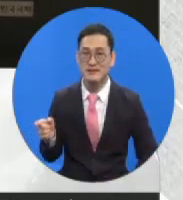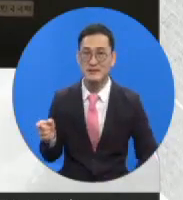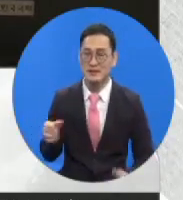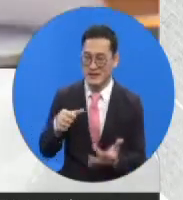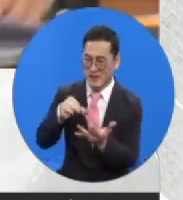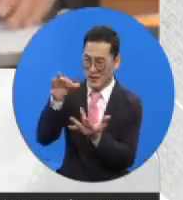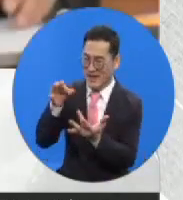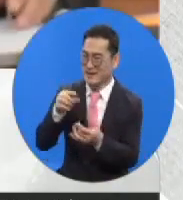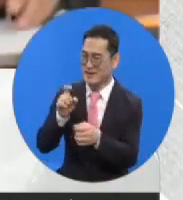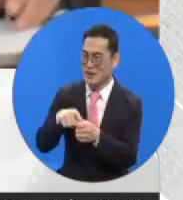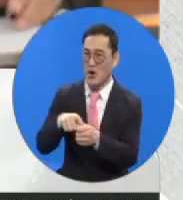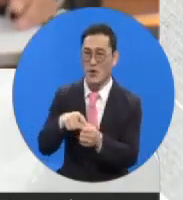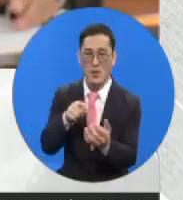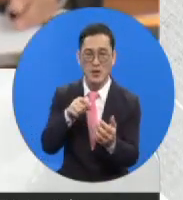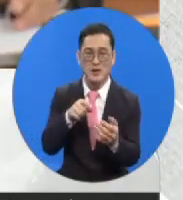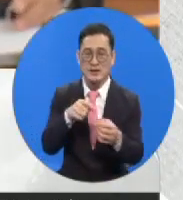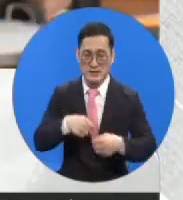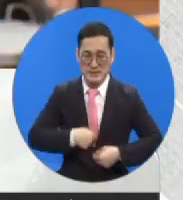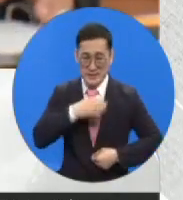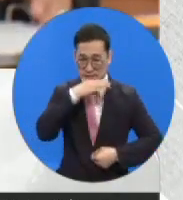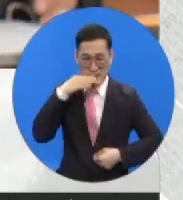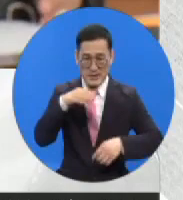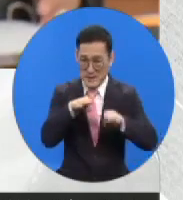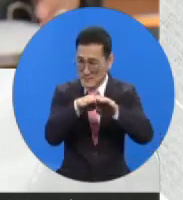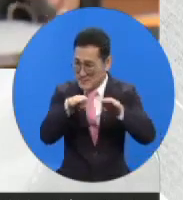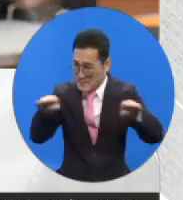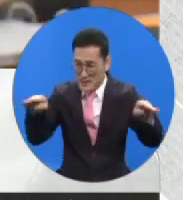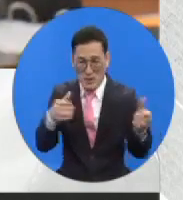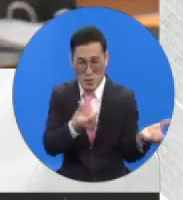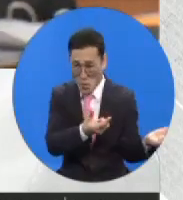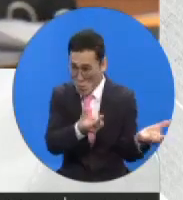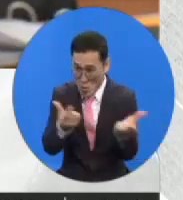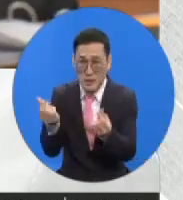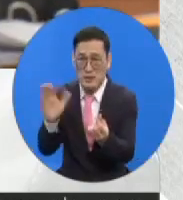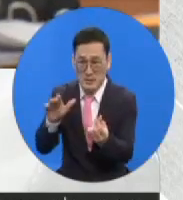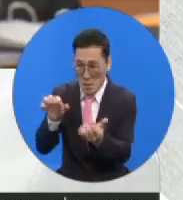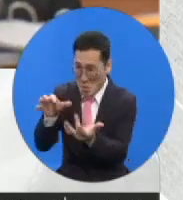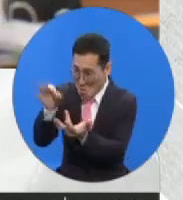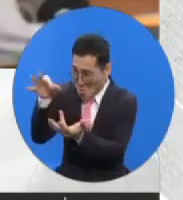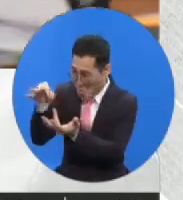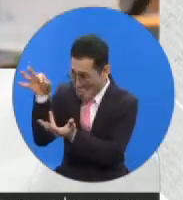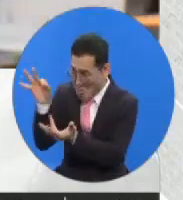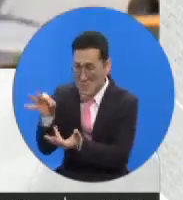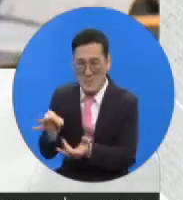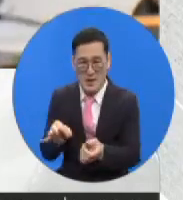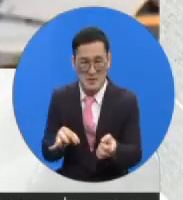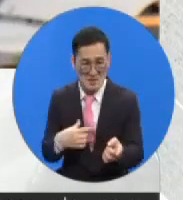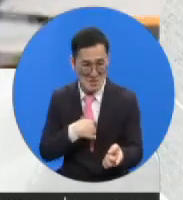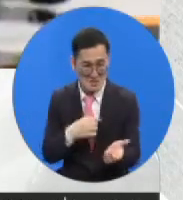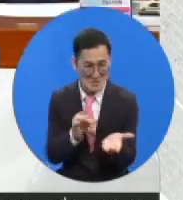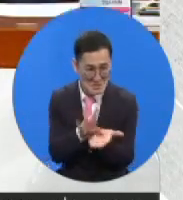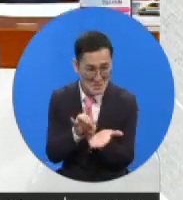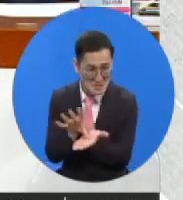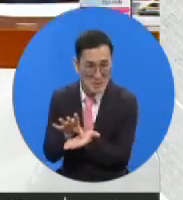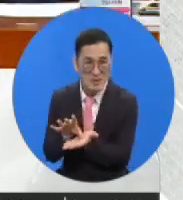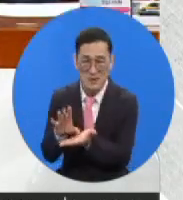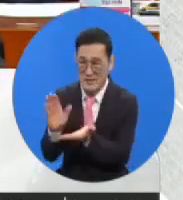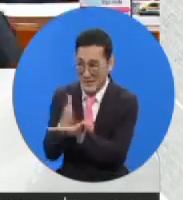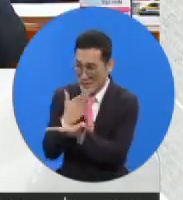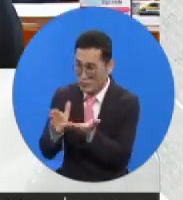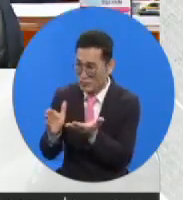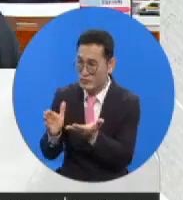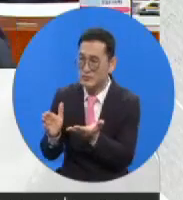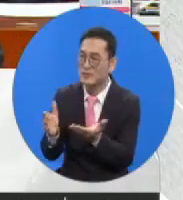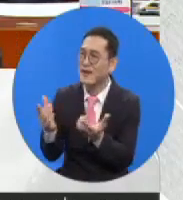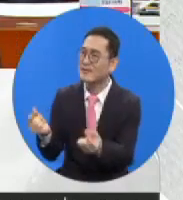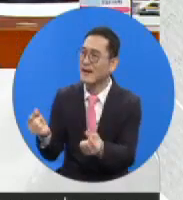적용되는데, 적용돼야 되는데, 선택을 했다고 자체가 정의가 아니라 불의다 이런 뜻인 거죠. 그래서 어떻게 보면 박범계 의원이 윤석열 총장한테 당신 지금